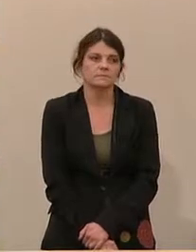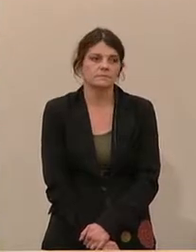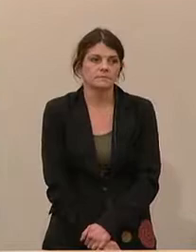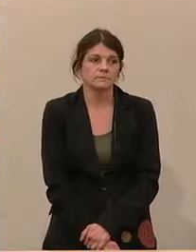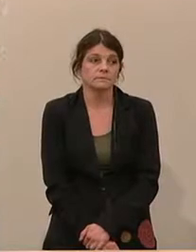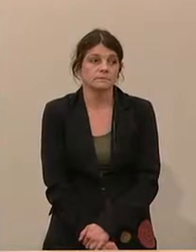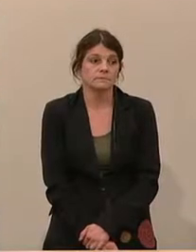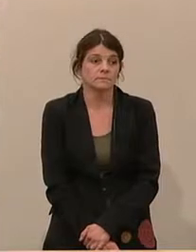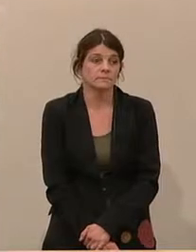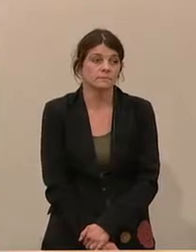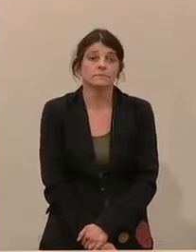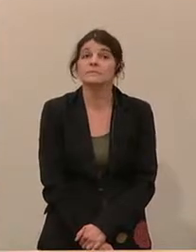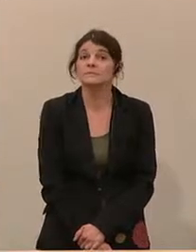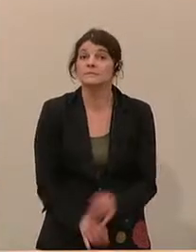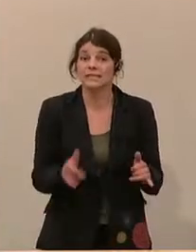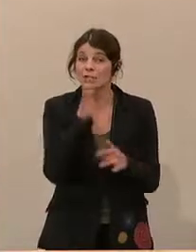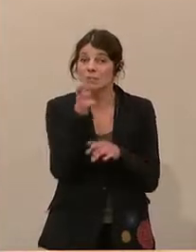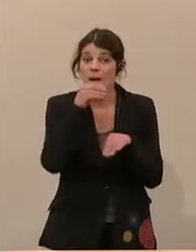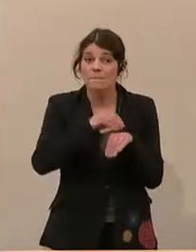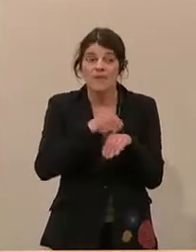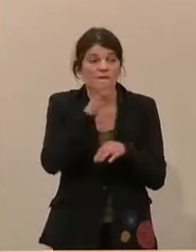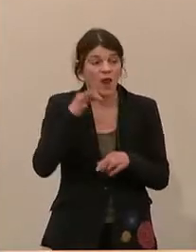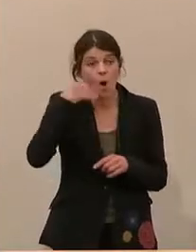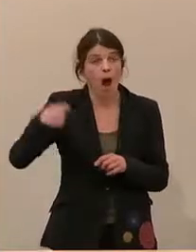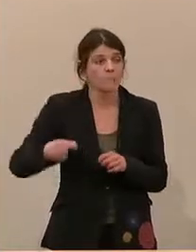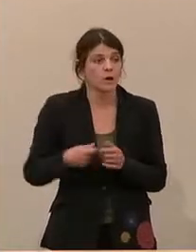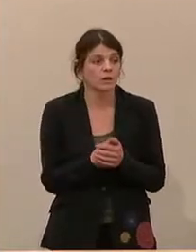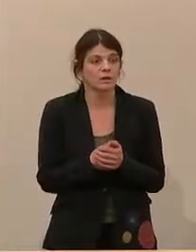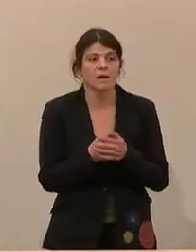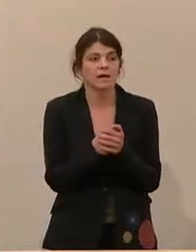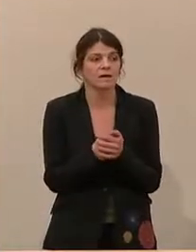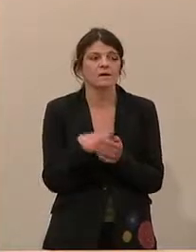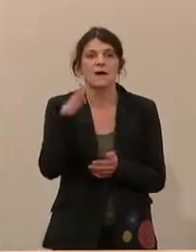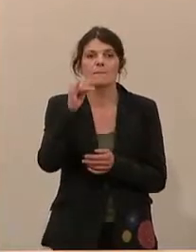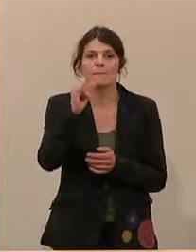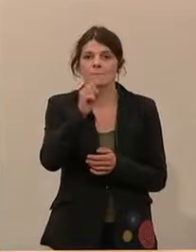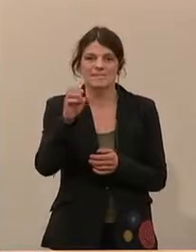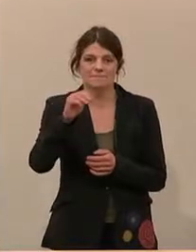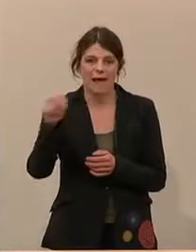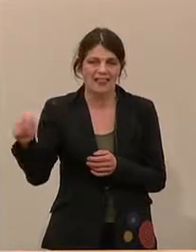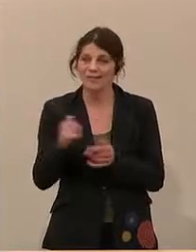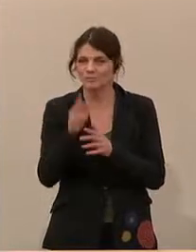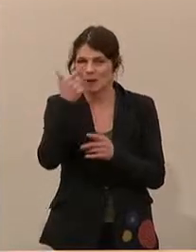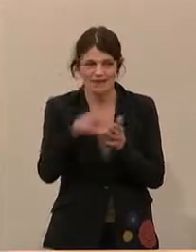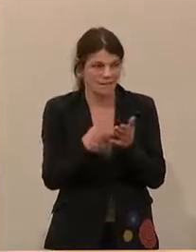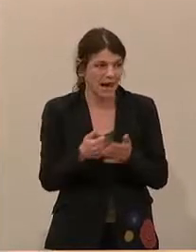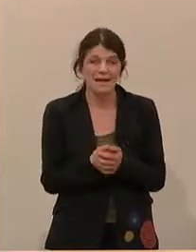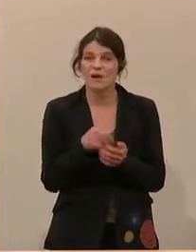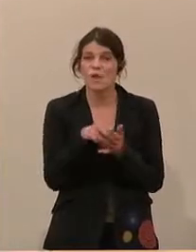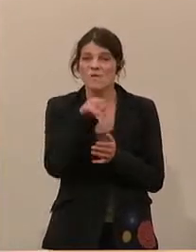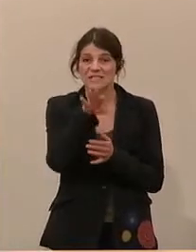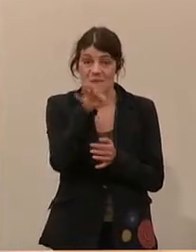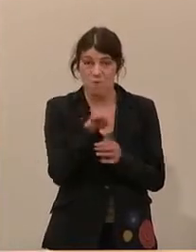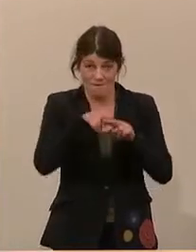Die vor wenigen Jahren durchgeführte Umsatzsteuererhöhung bei Nächtigungen von 10% auf 13% nimmt die Bundesregierung wieder